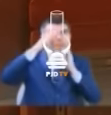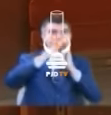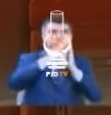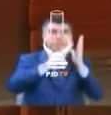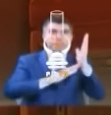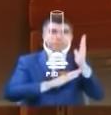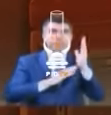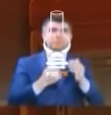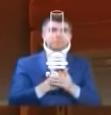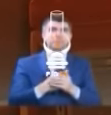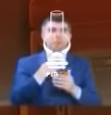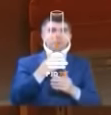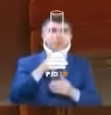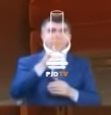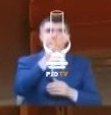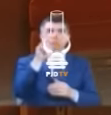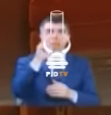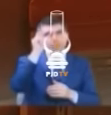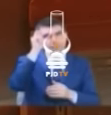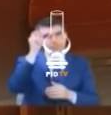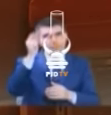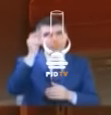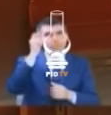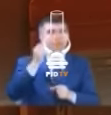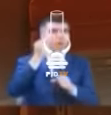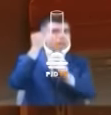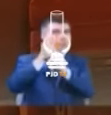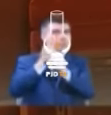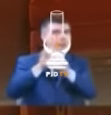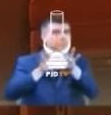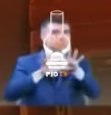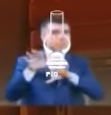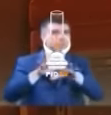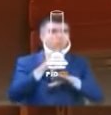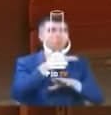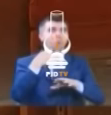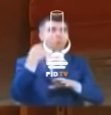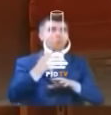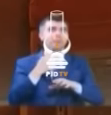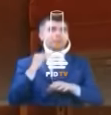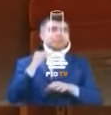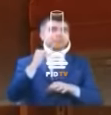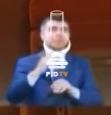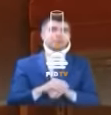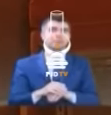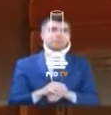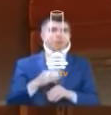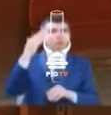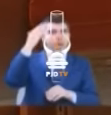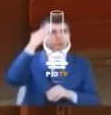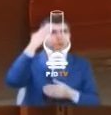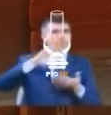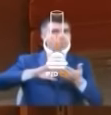بعنايه خاصه من جلاله الملك وبعمل دؤوب من طرف الحكومه. انتم تعلمون بانه